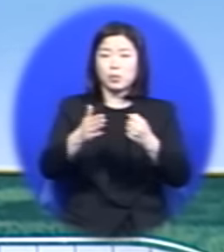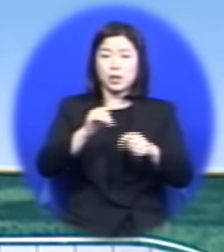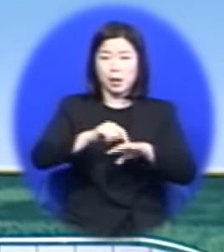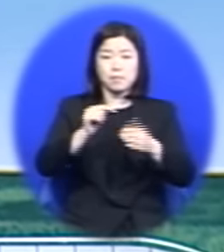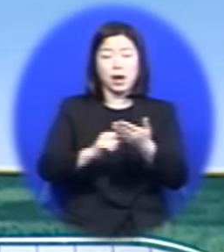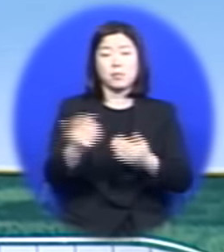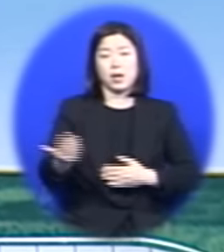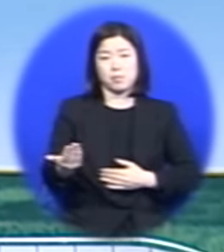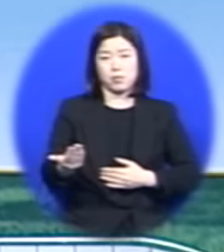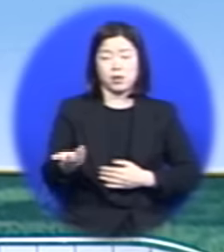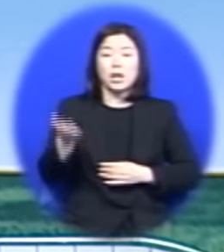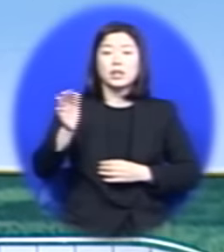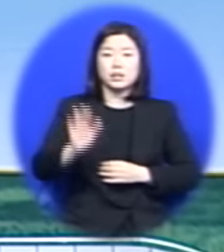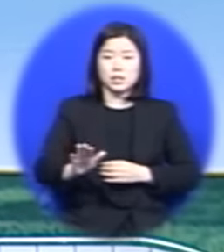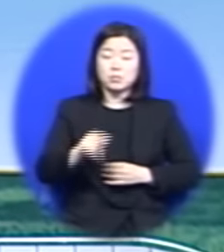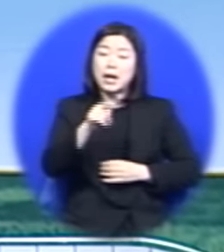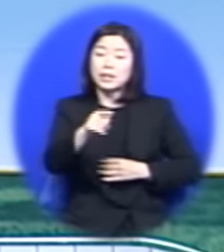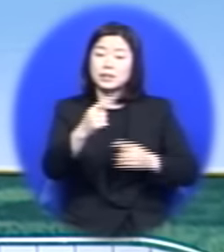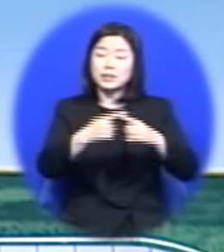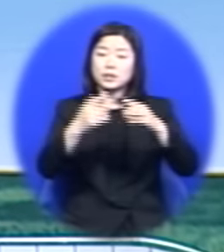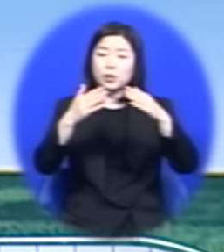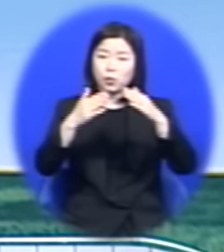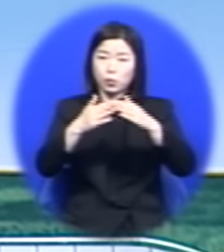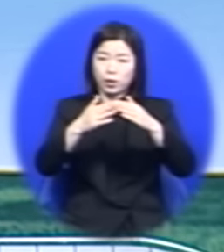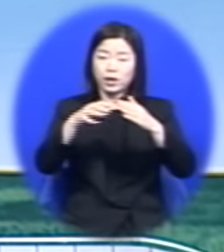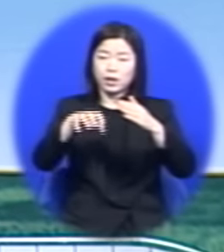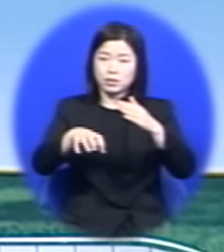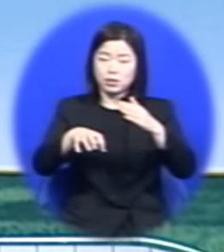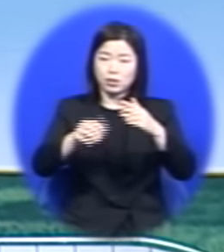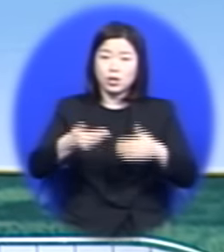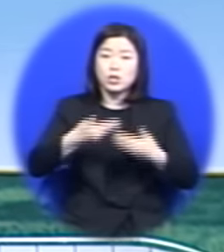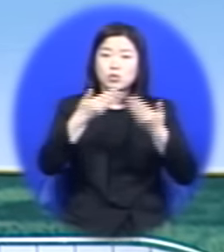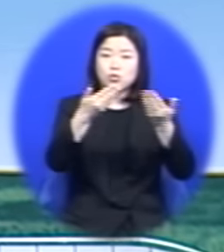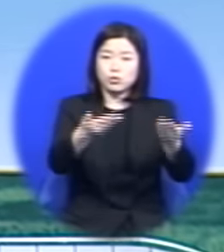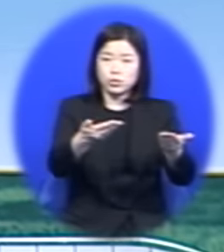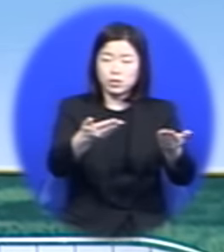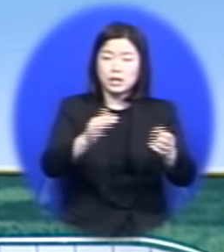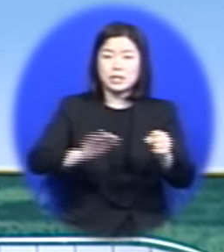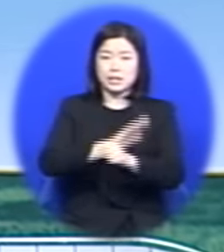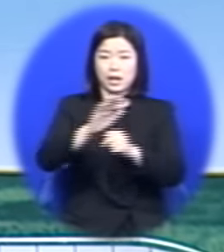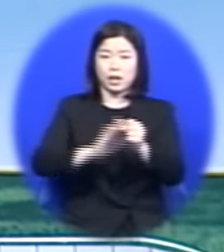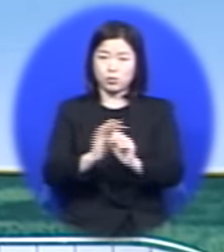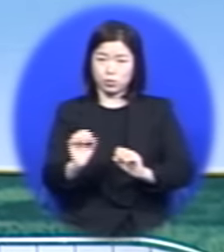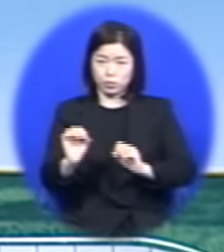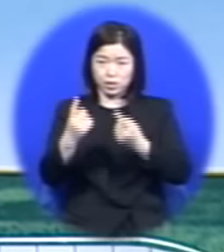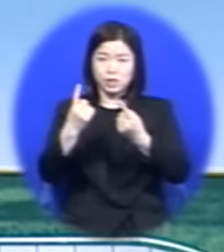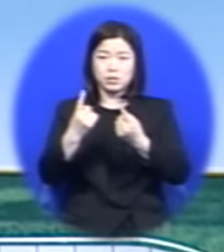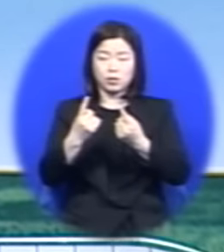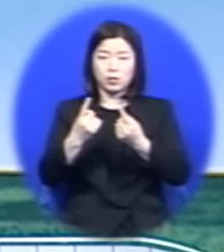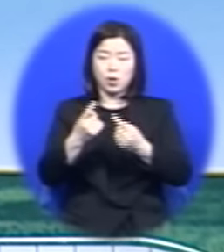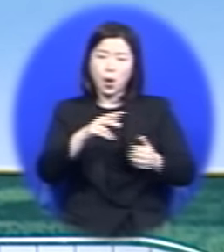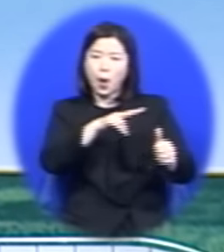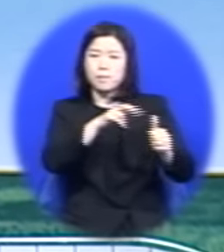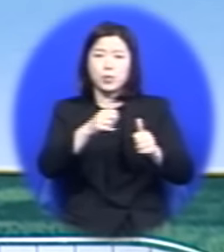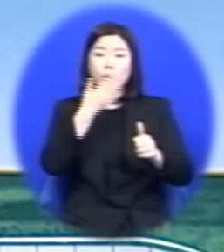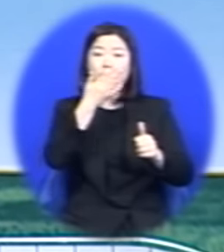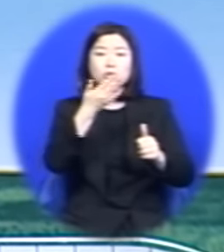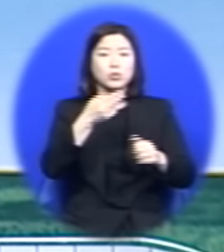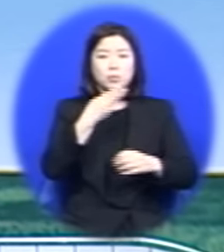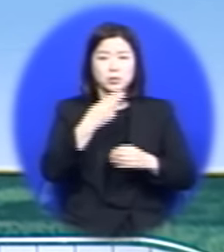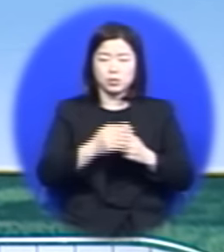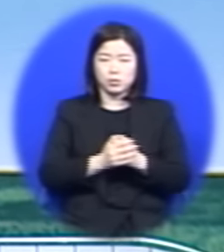그렇지만 그 교회에서 주어지는 사랑으로 인하여 미워할 수가 없어요.